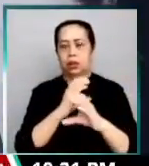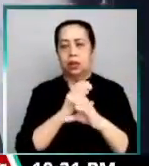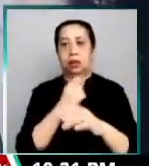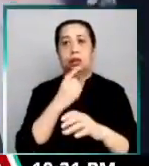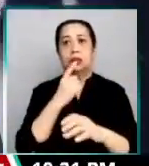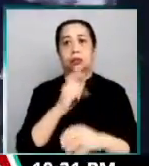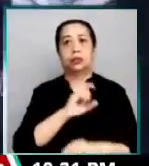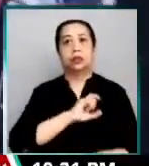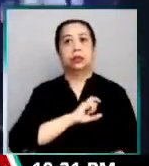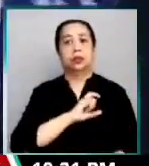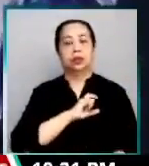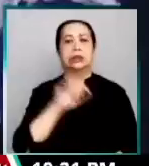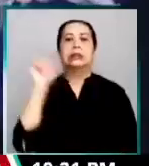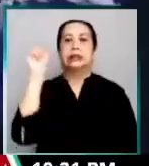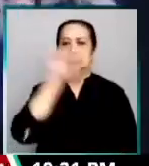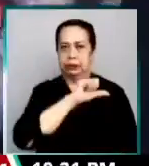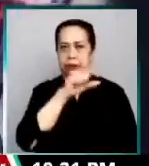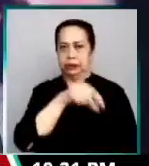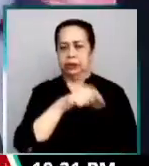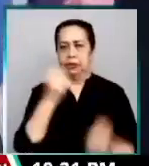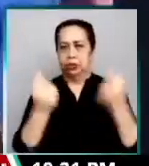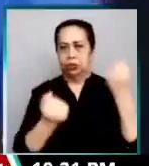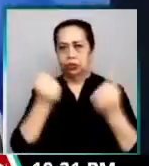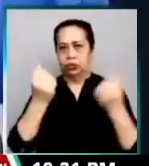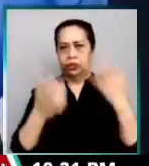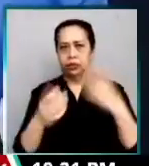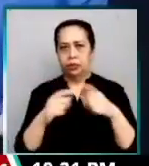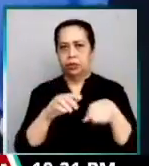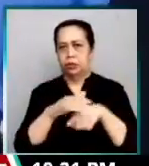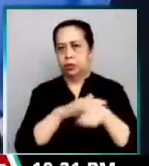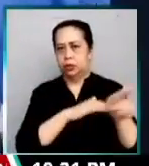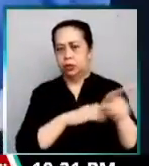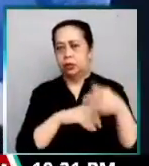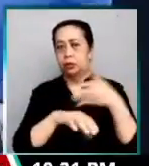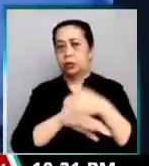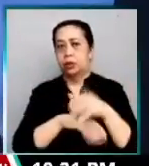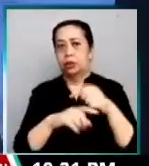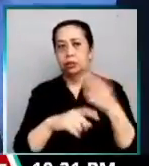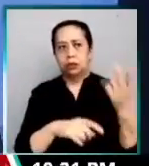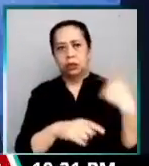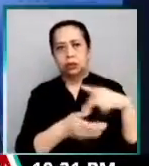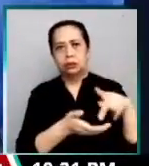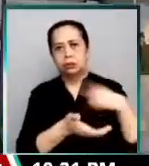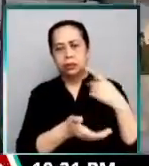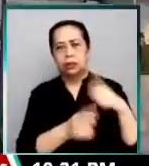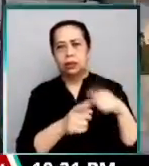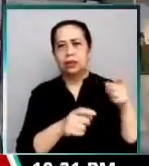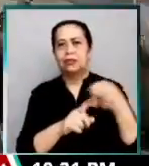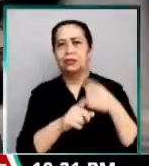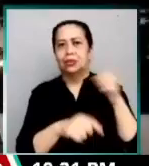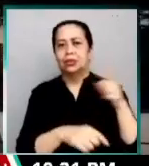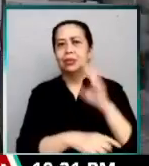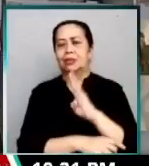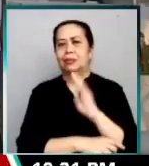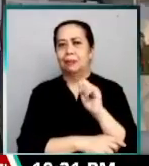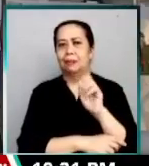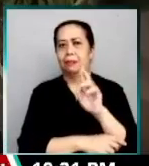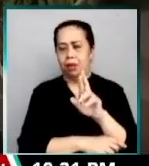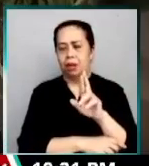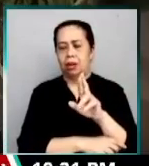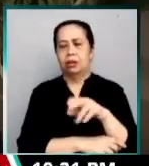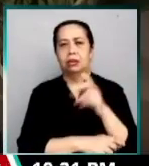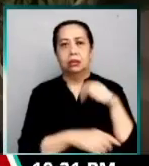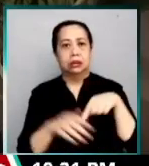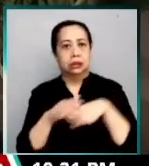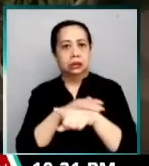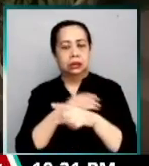pulisya, lasing ang driver ng kotse at tumakas matapos singilin ng bill sa pinanggalingan niyang bar. Habang tumatakas, nasagi